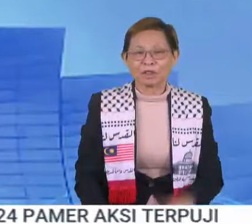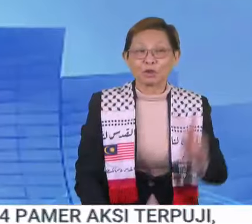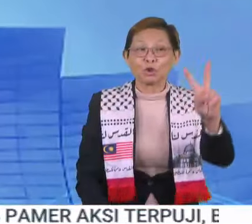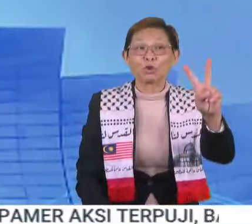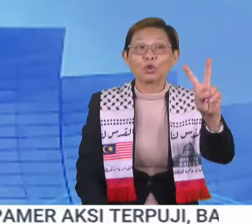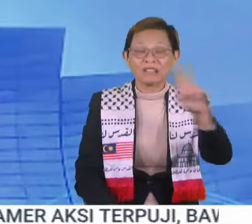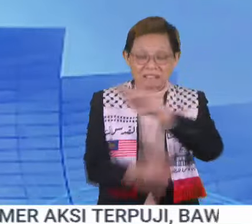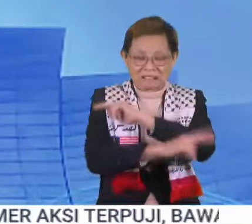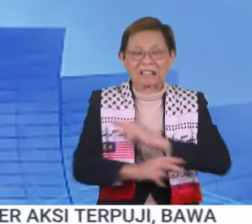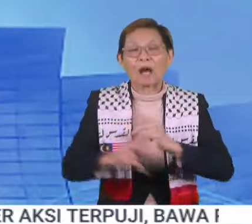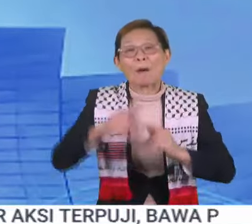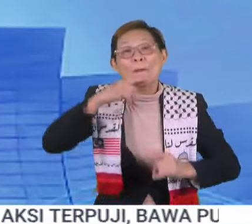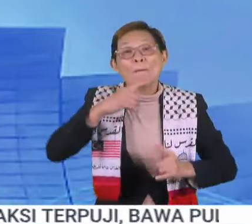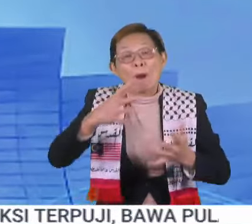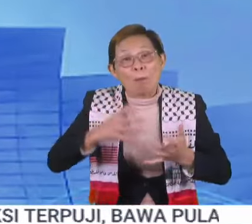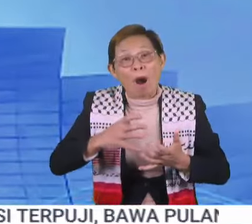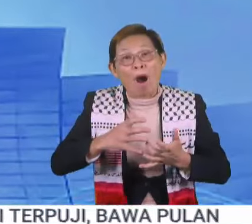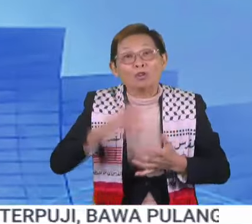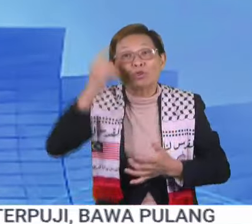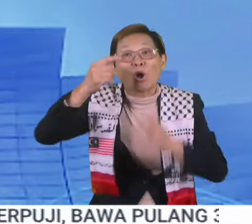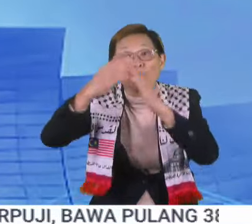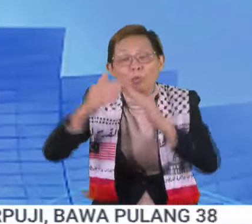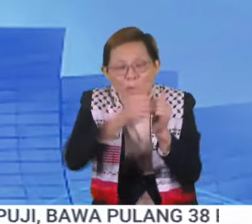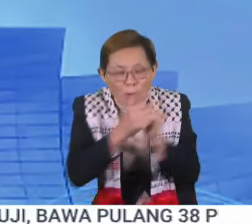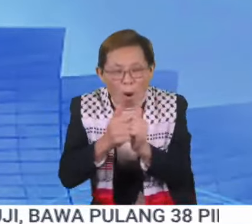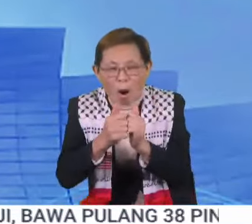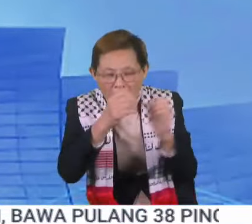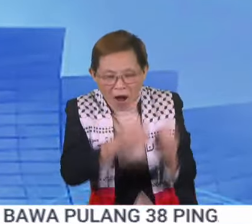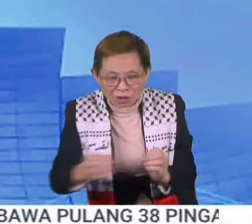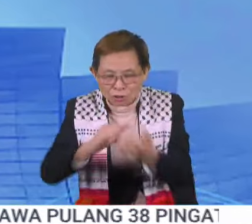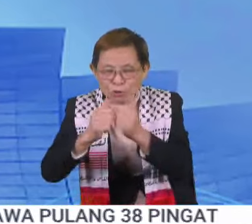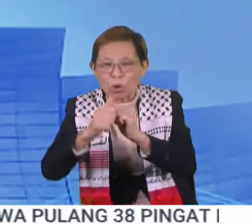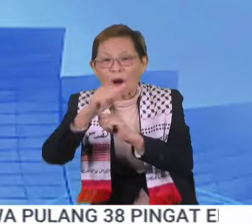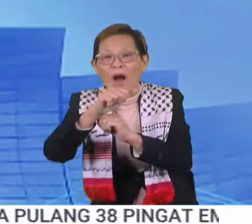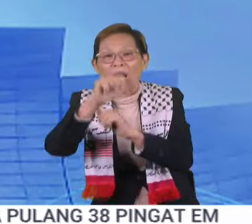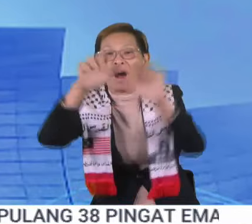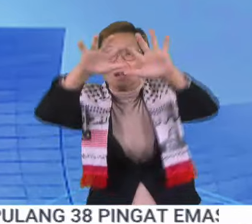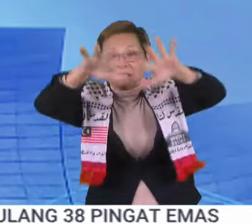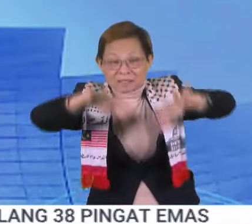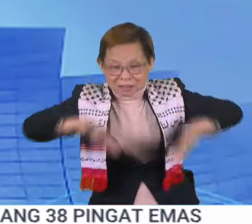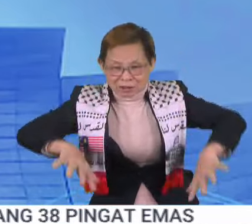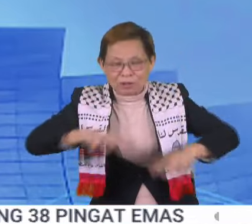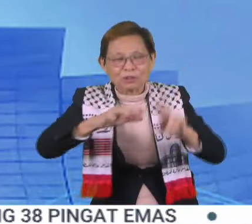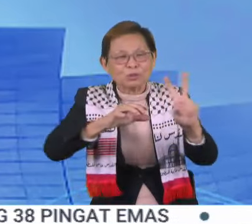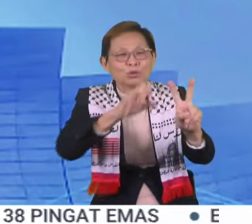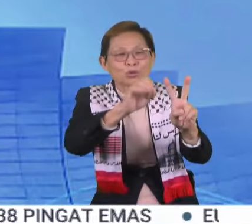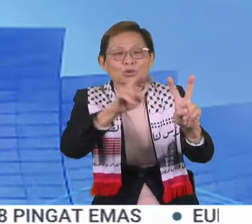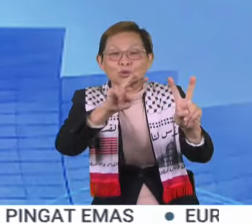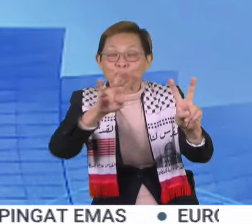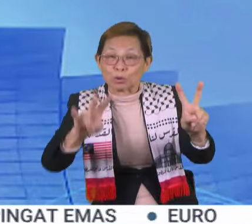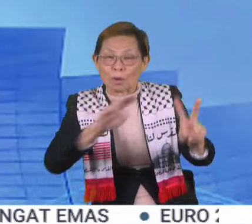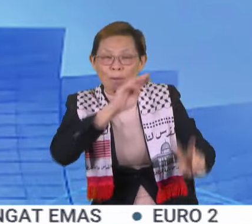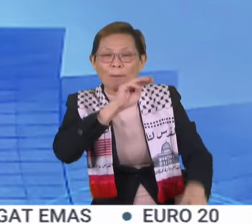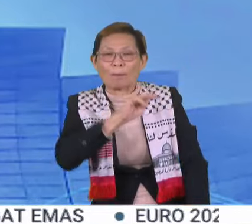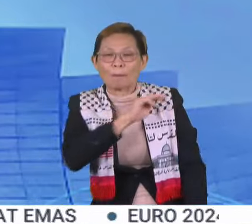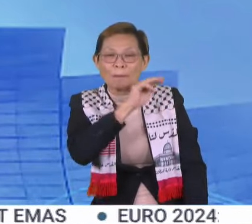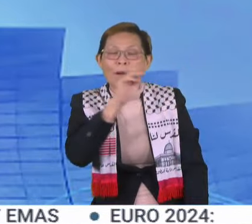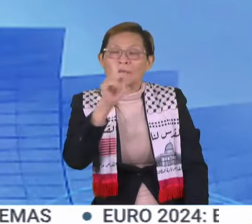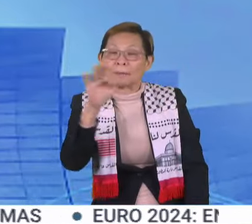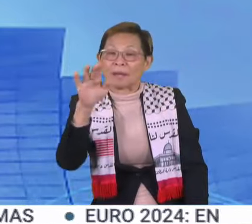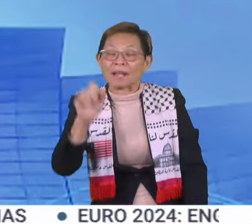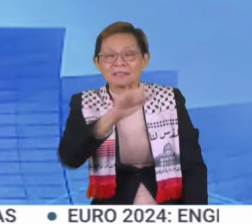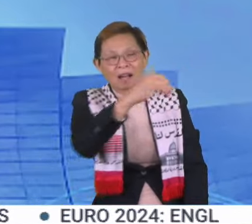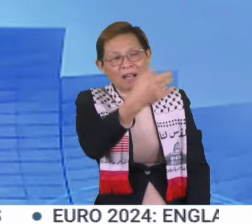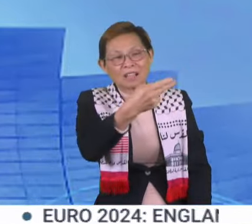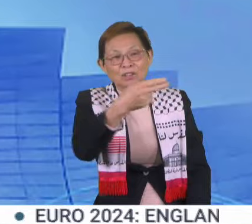Dua negeri menyatakan hasrat untuk menjadi hos bersama bagi pengajaran Sukan Asia Tenggara Sukan SEA 2027. Menteri Belia dan Sukan Han